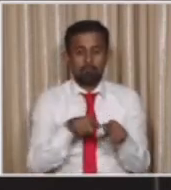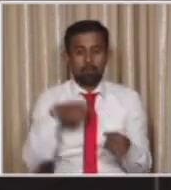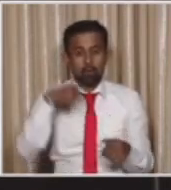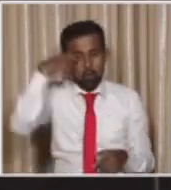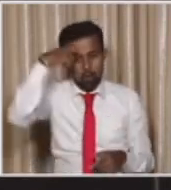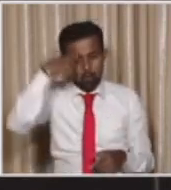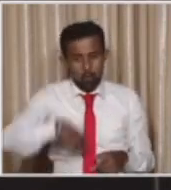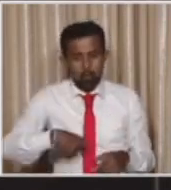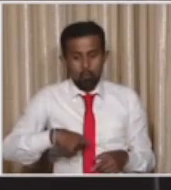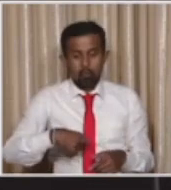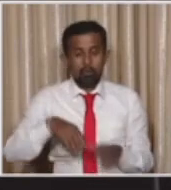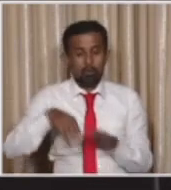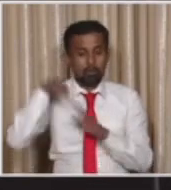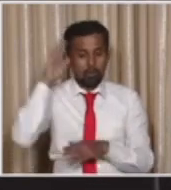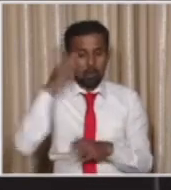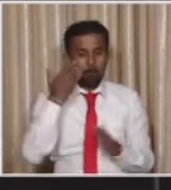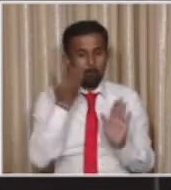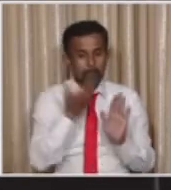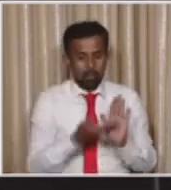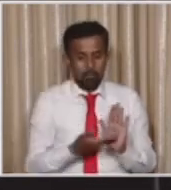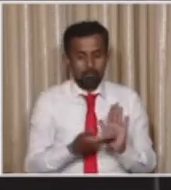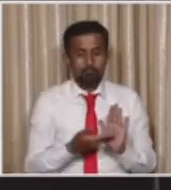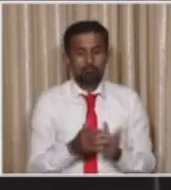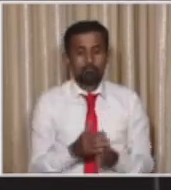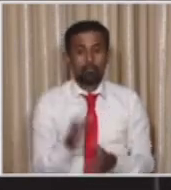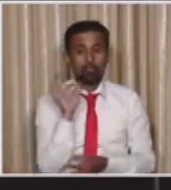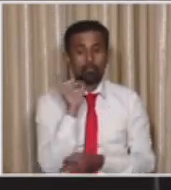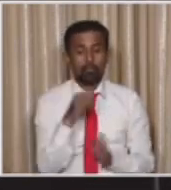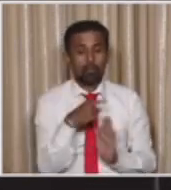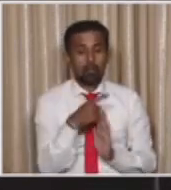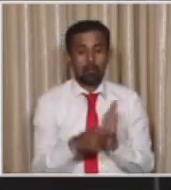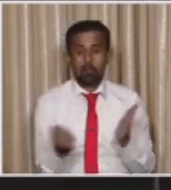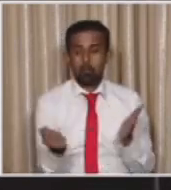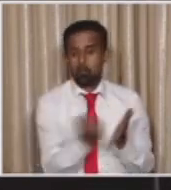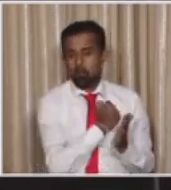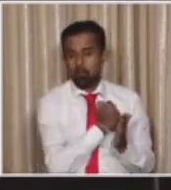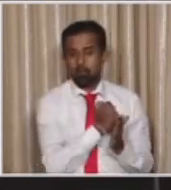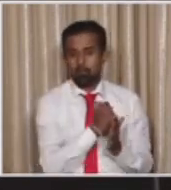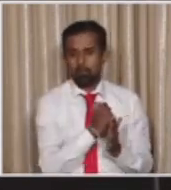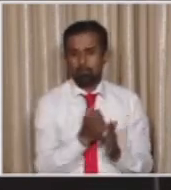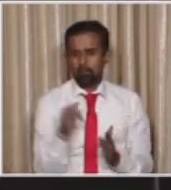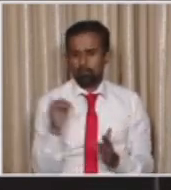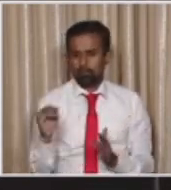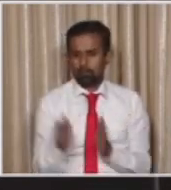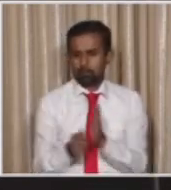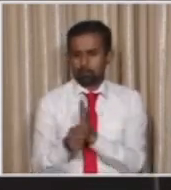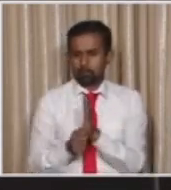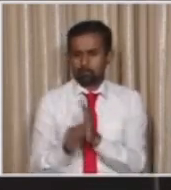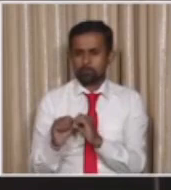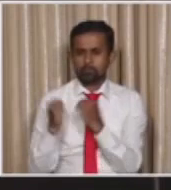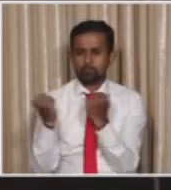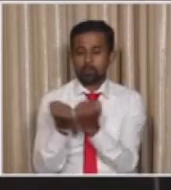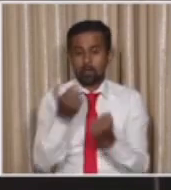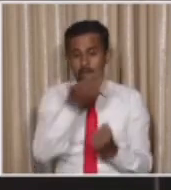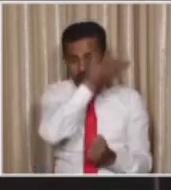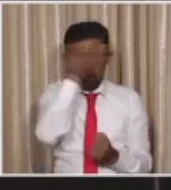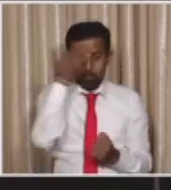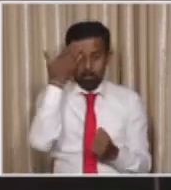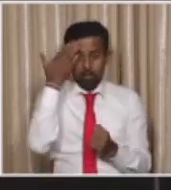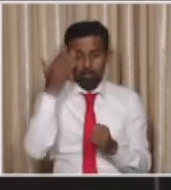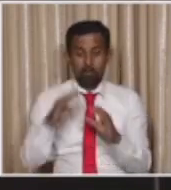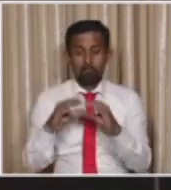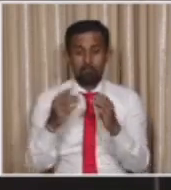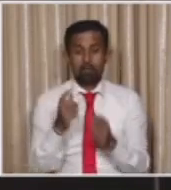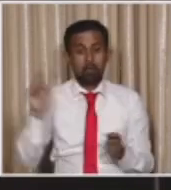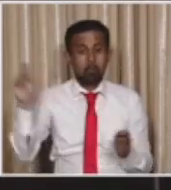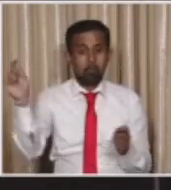වලින් නැත්තම් ඉතිහාසයෙන් මේක සනාථ වෙන්නේ. මේ බෞද්ධ නටබුන් විනාශ කරන සංවිධානාත්මක කල්ලයක් කියනවා. ඒකල තමයි දෙමළ ඩයස්පෝරෙන් තමයි උන්ට